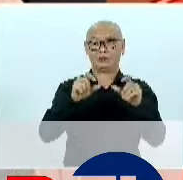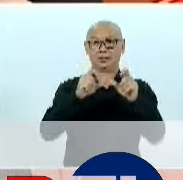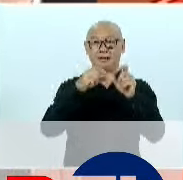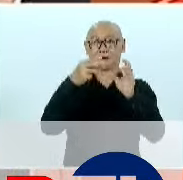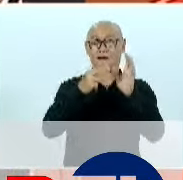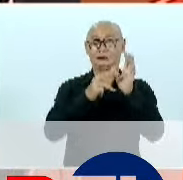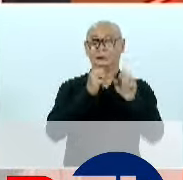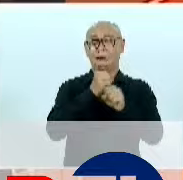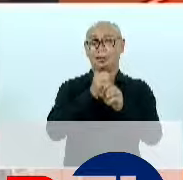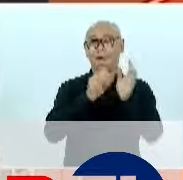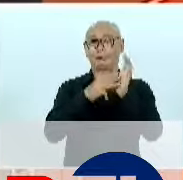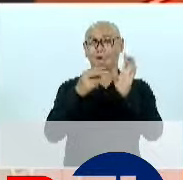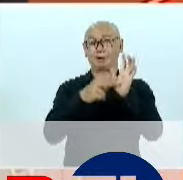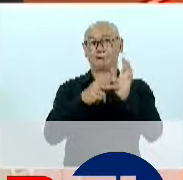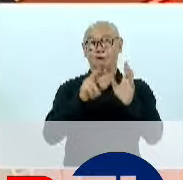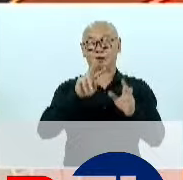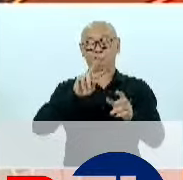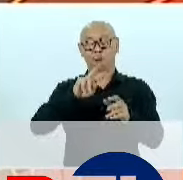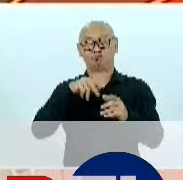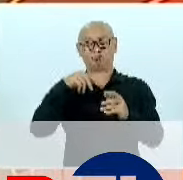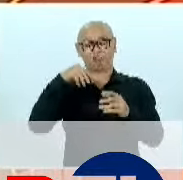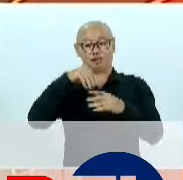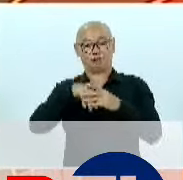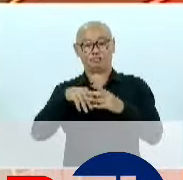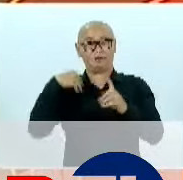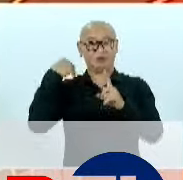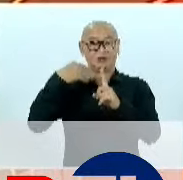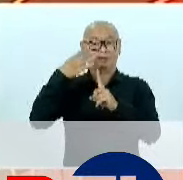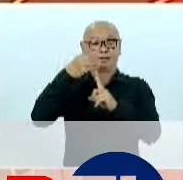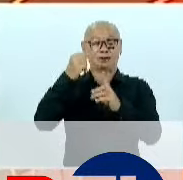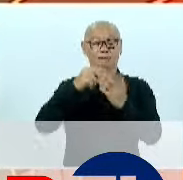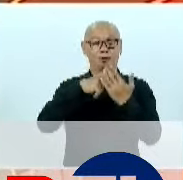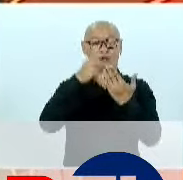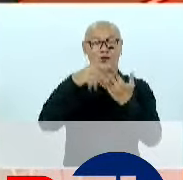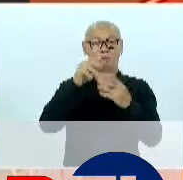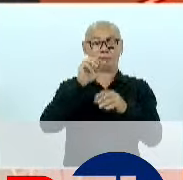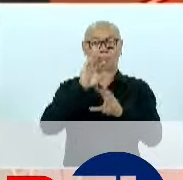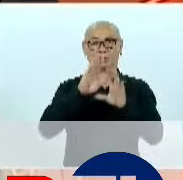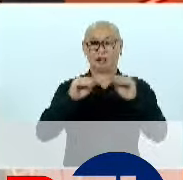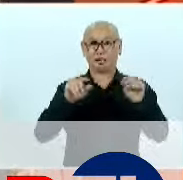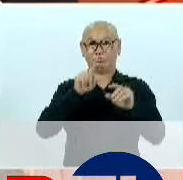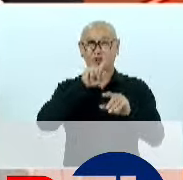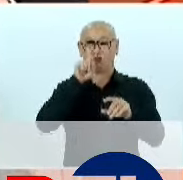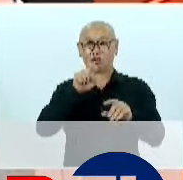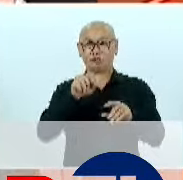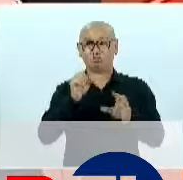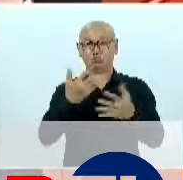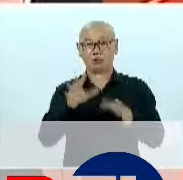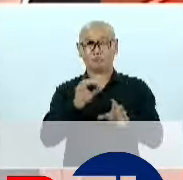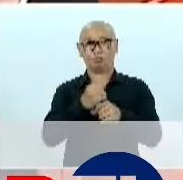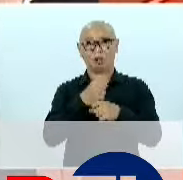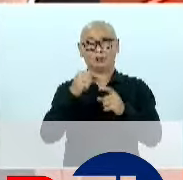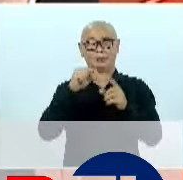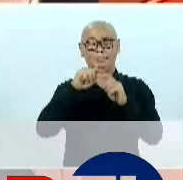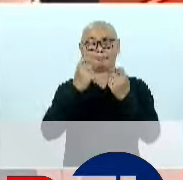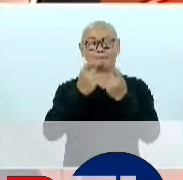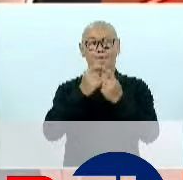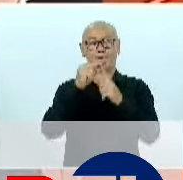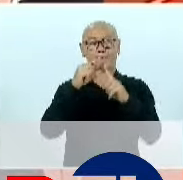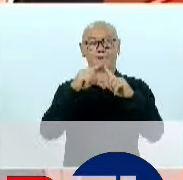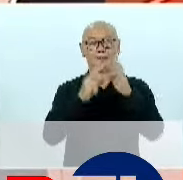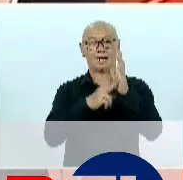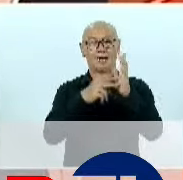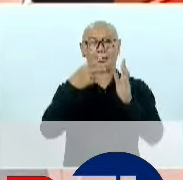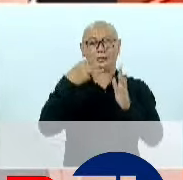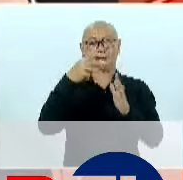berikutnya kita mendengarkan pendalaman visi misi dan program kerja melalui pertanyaan yang telah dibuat oleh tim panelis tetaplah